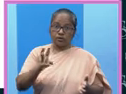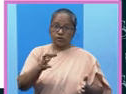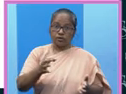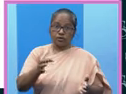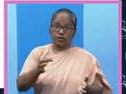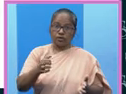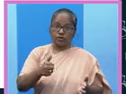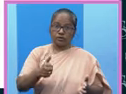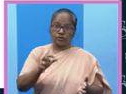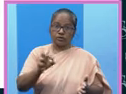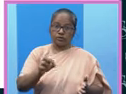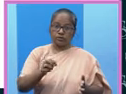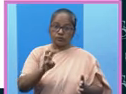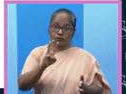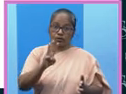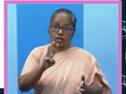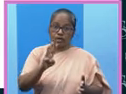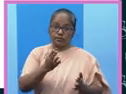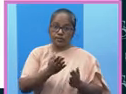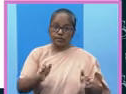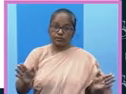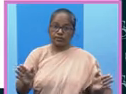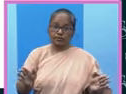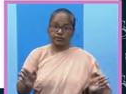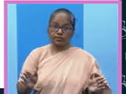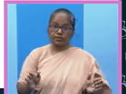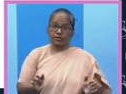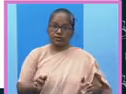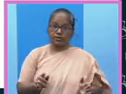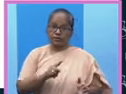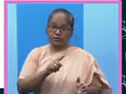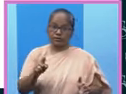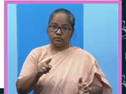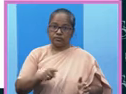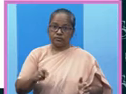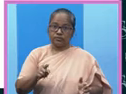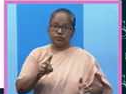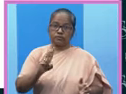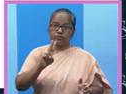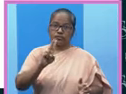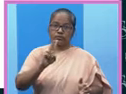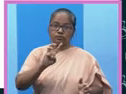என்பது 3 பிரியுது, 3 பிரிக்கப்படுது இல்லையா. இஸ் ஈக்குவல் டு